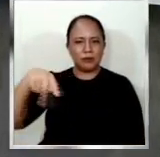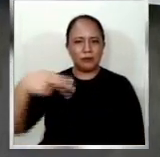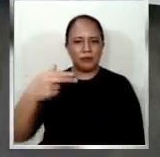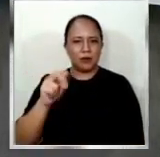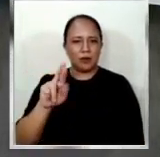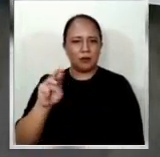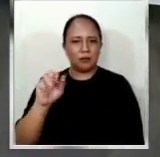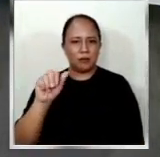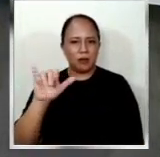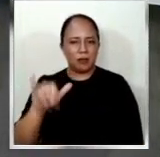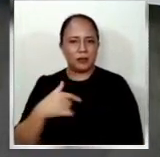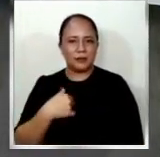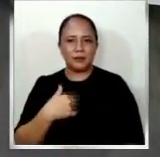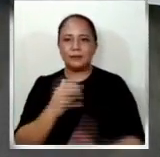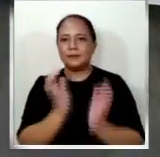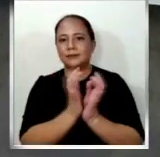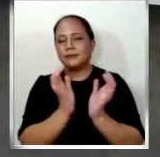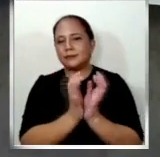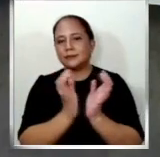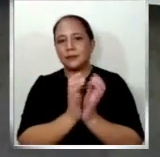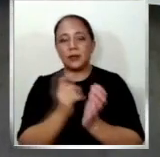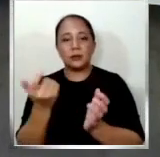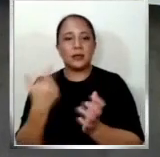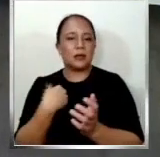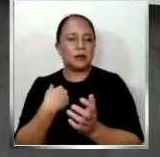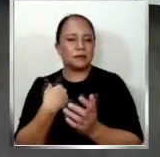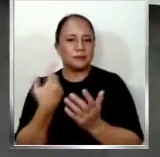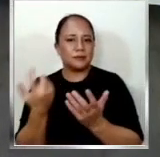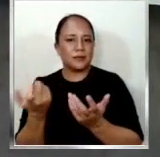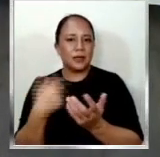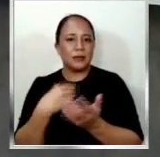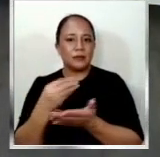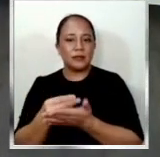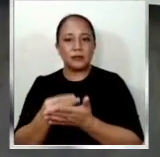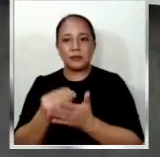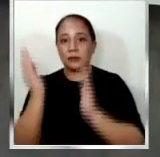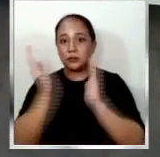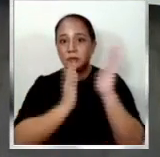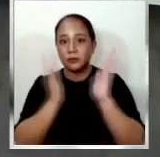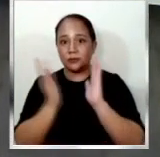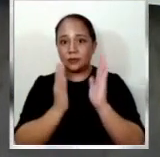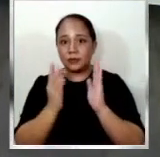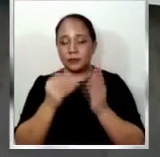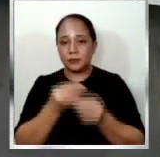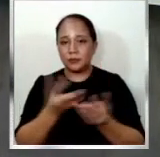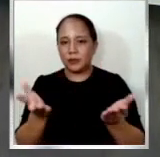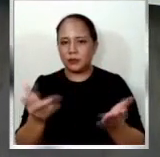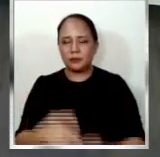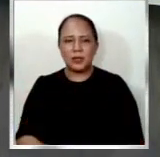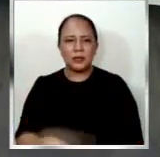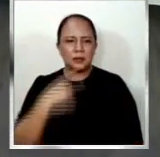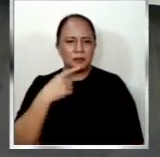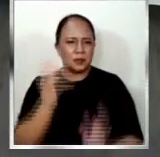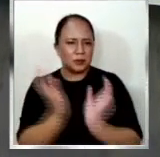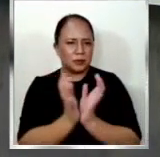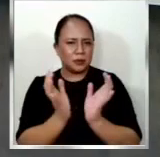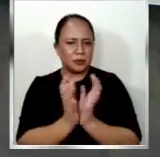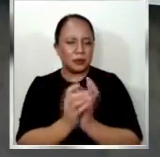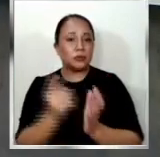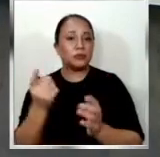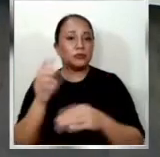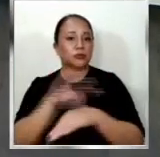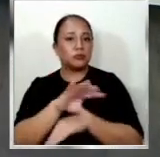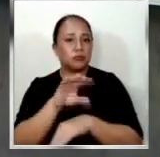Social Welfare and Development sa isang tinatawag na financial service provider. Sagot naman ng DSWD, kumonsulta sila